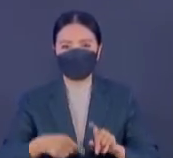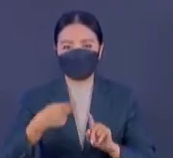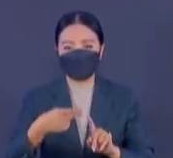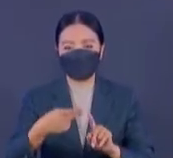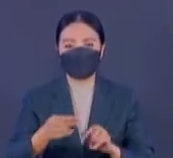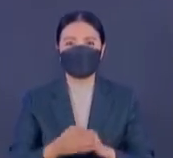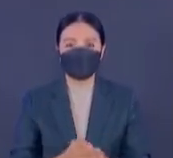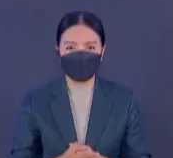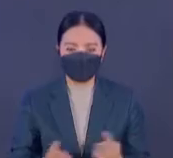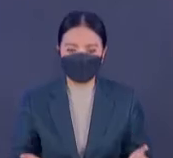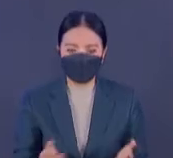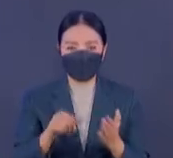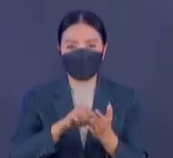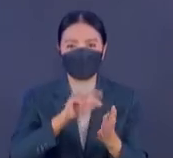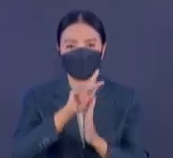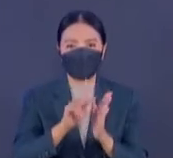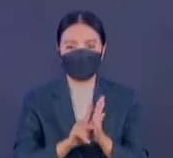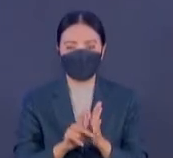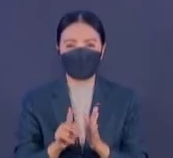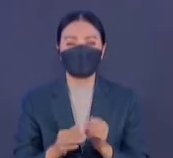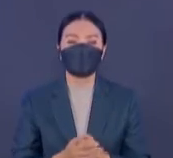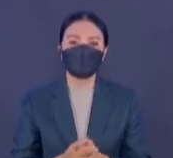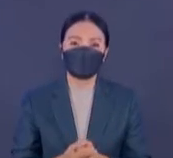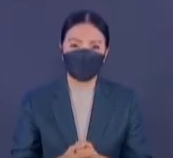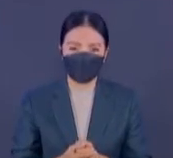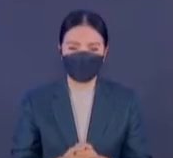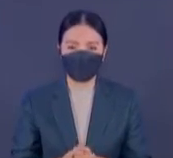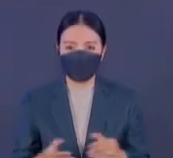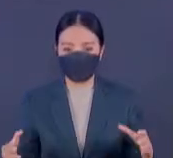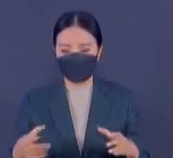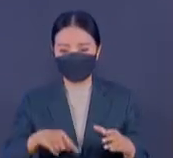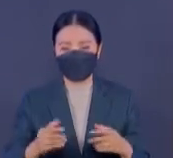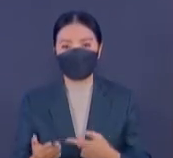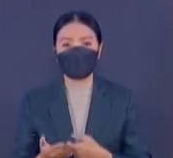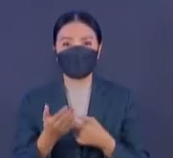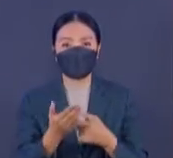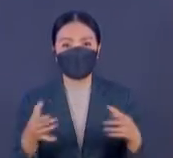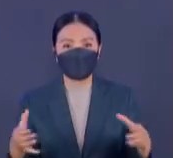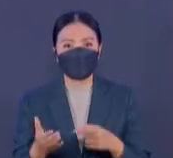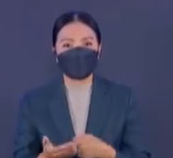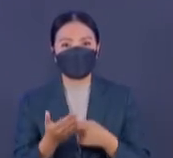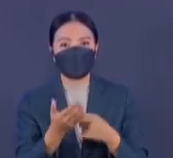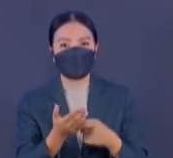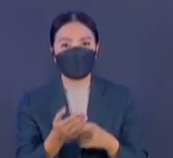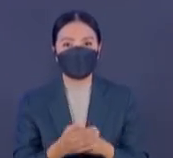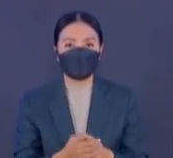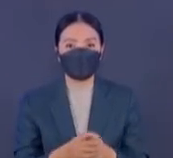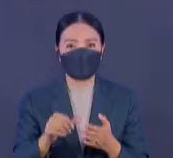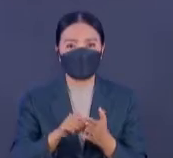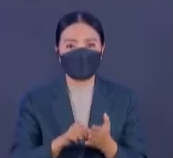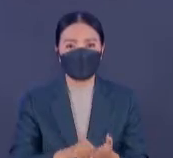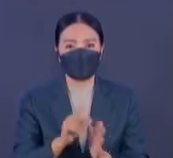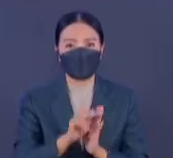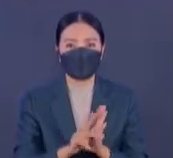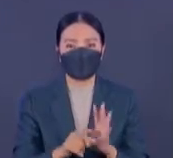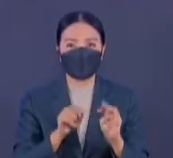รายชื่อผลักดันแก้กฎหมายต่อไปสำหรับกลุ่มผู้ยื่นเรื่องได้มีการอ้างอิงหลักการแก้ไขกฎหมาย